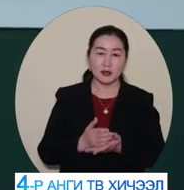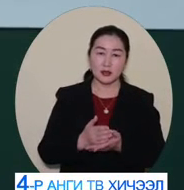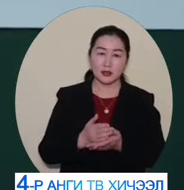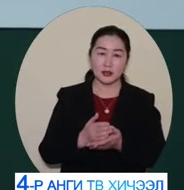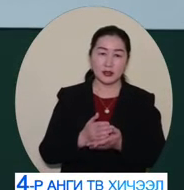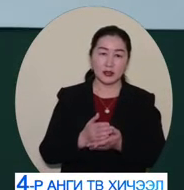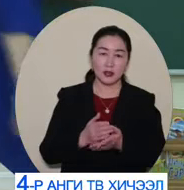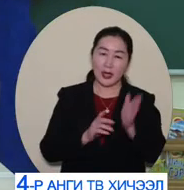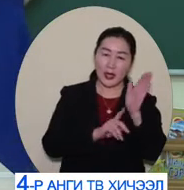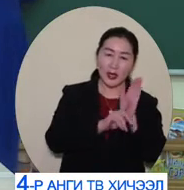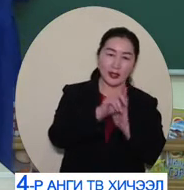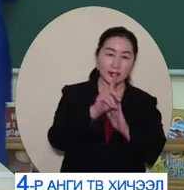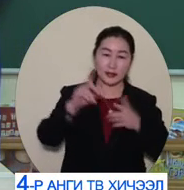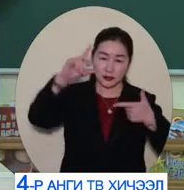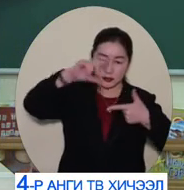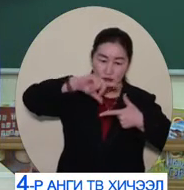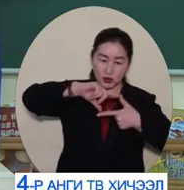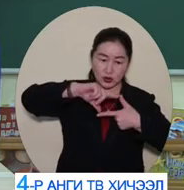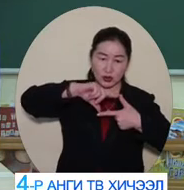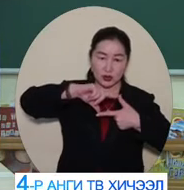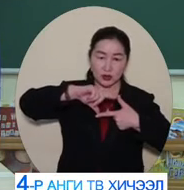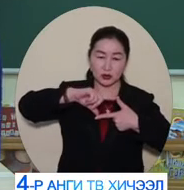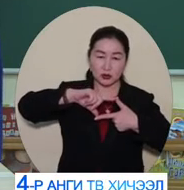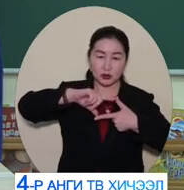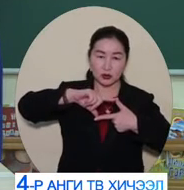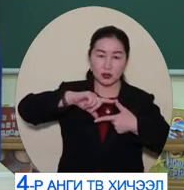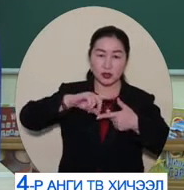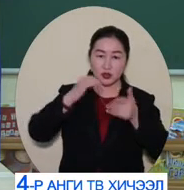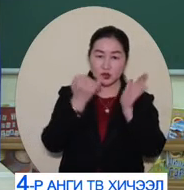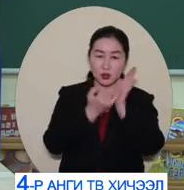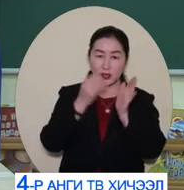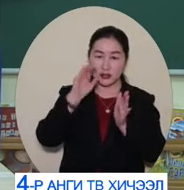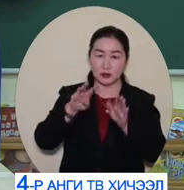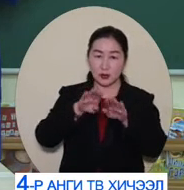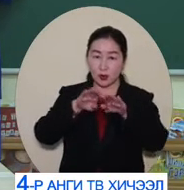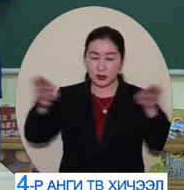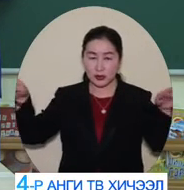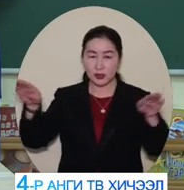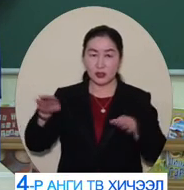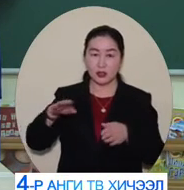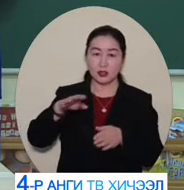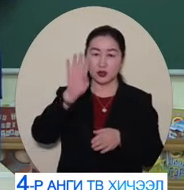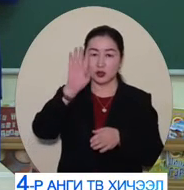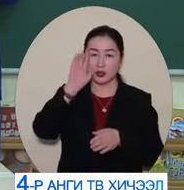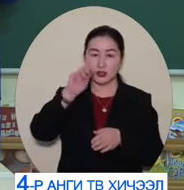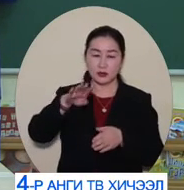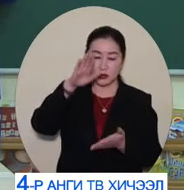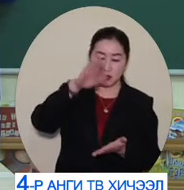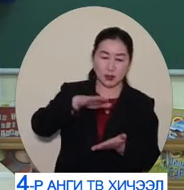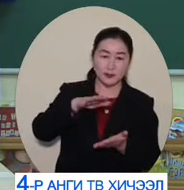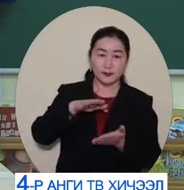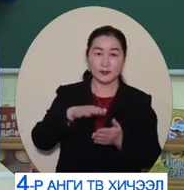2 дахин багассан байна. За талбай нь 2 дахин багасх нь багассан байна тийм ээ. А гэхдээ